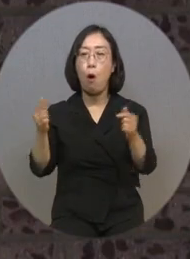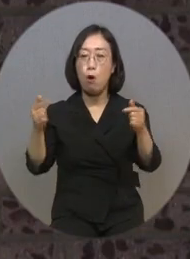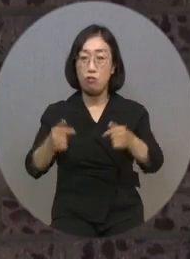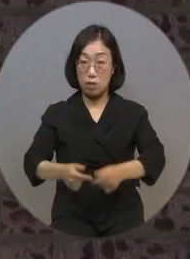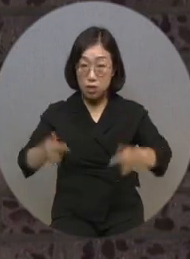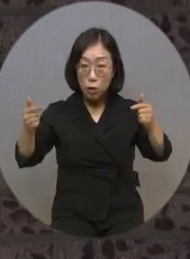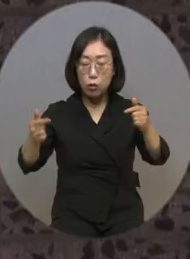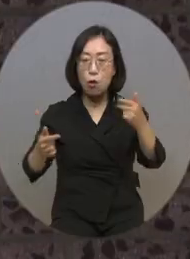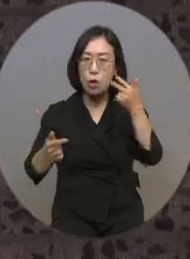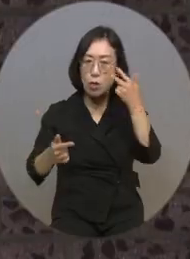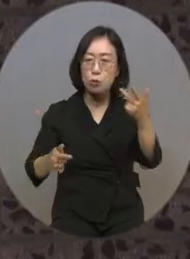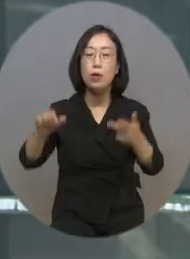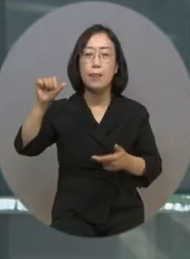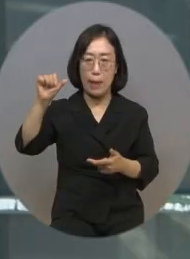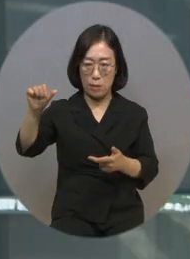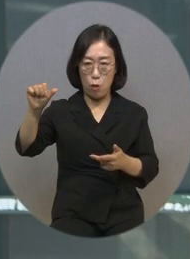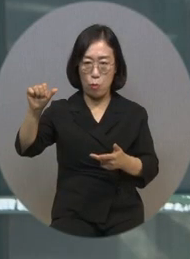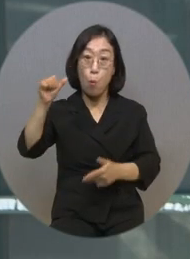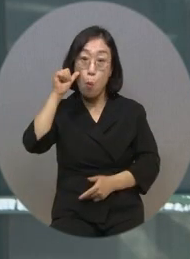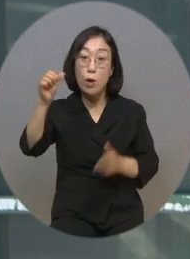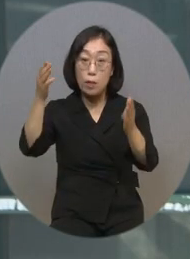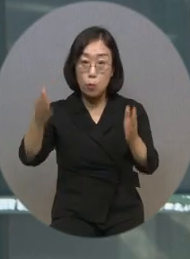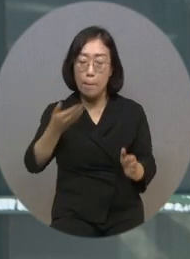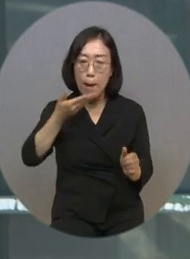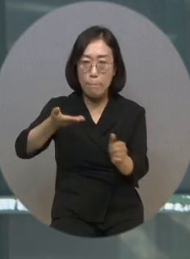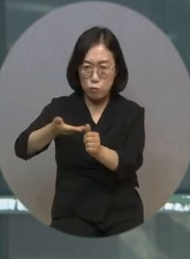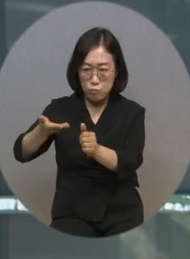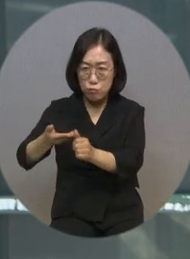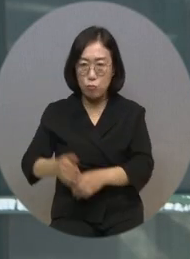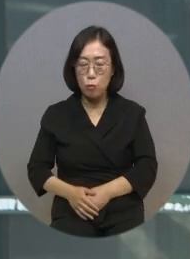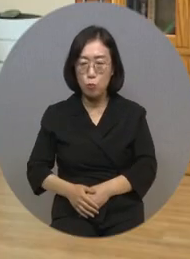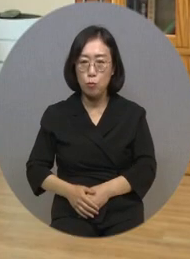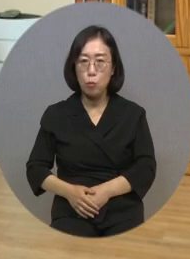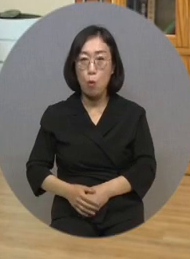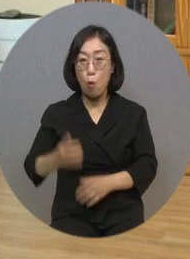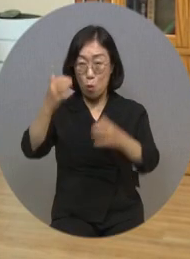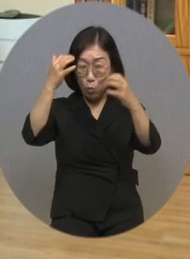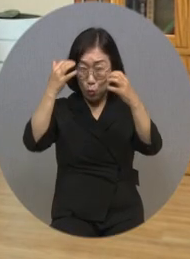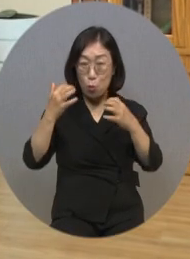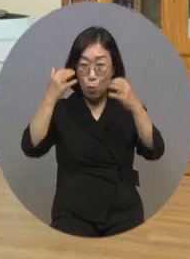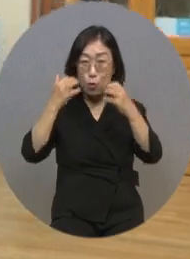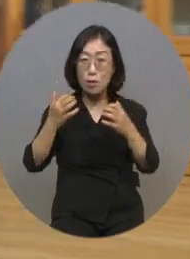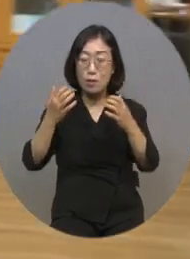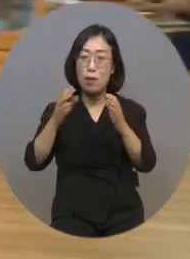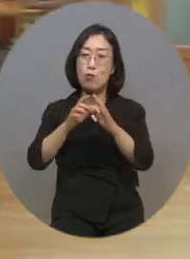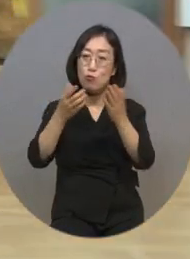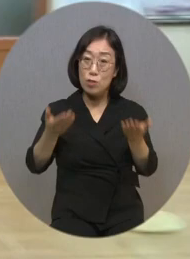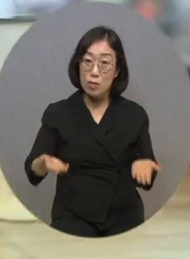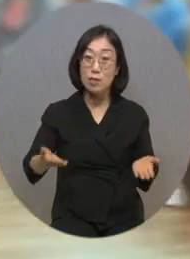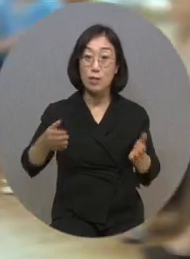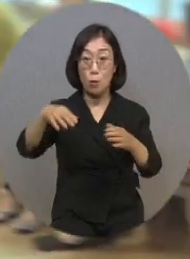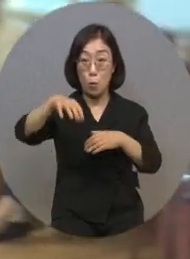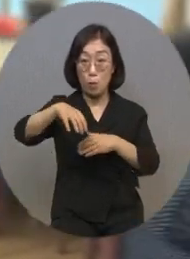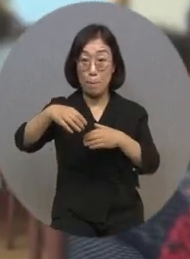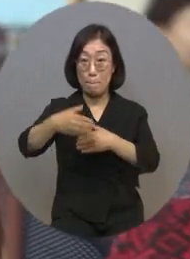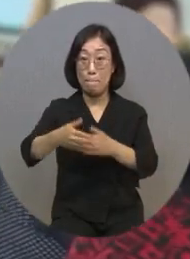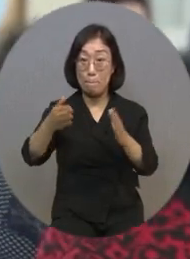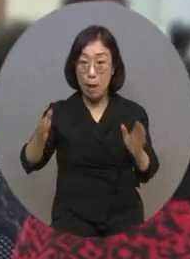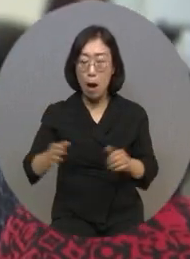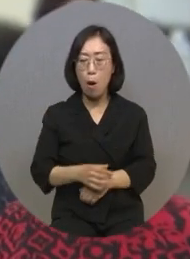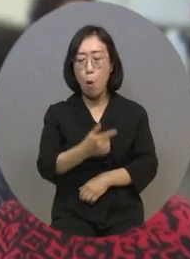5일로 단계적으로 늘리고, 무더위 쉼터로 지정된 경로당의 운영 시간은 오후 6시에서